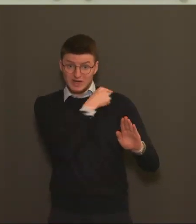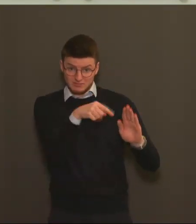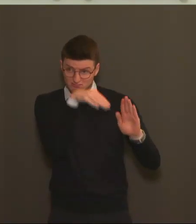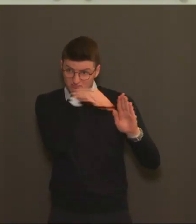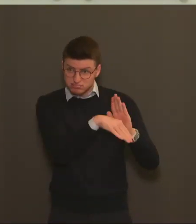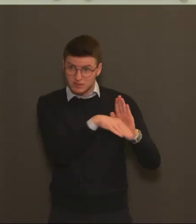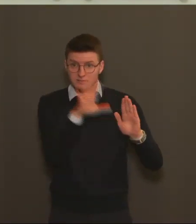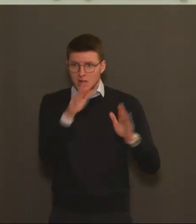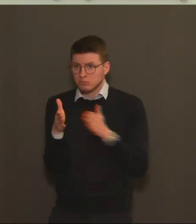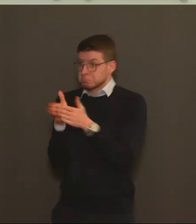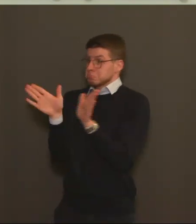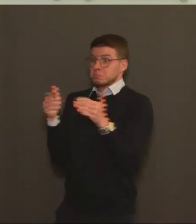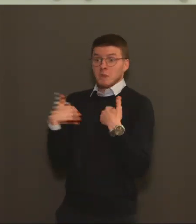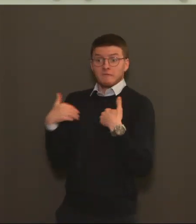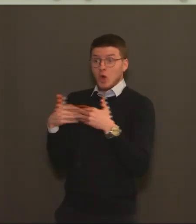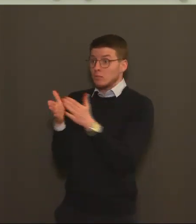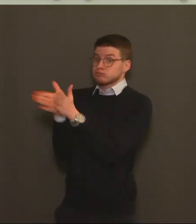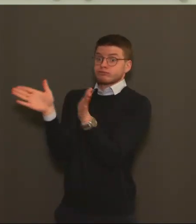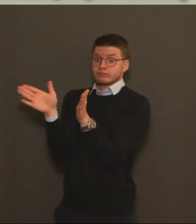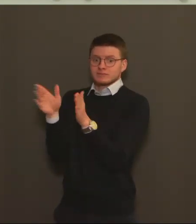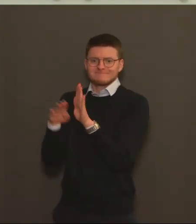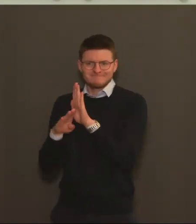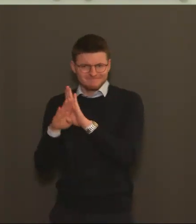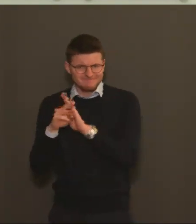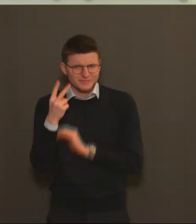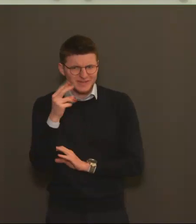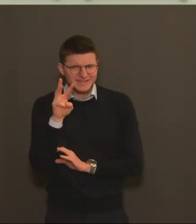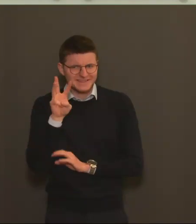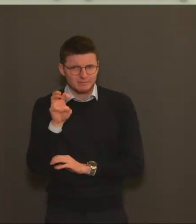er 32% meer overlijdens.